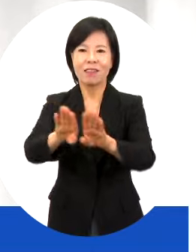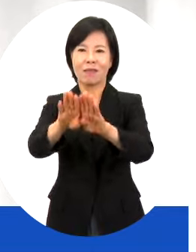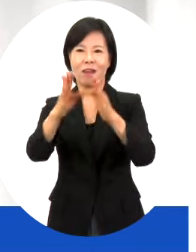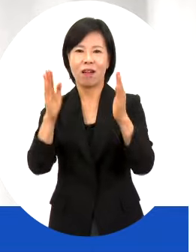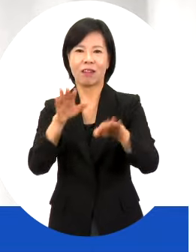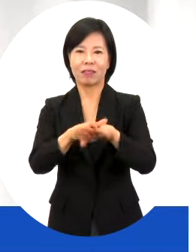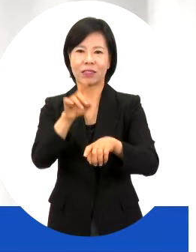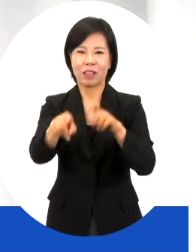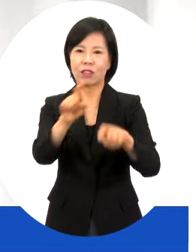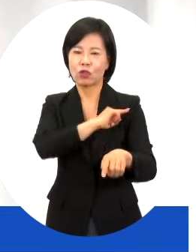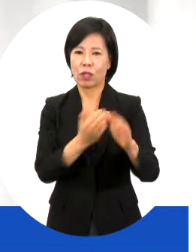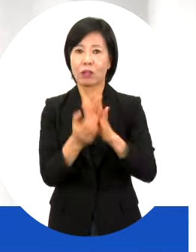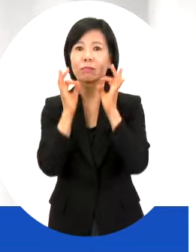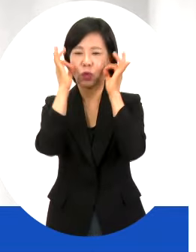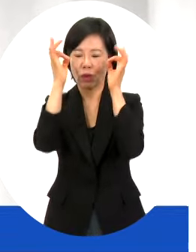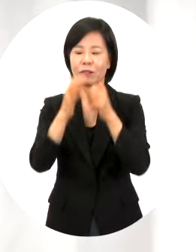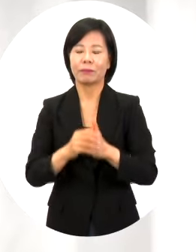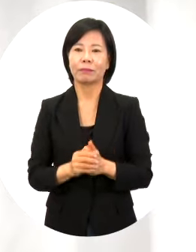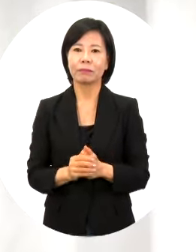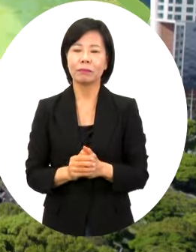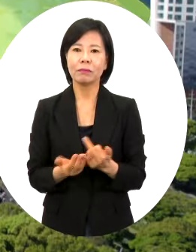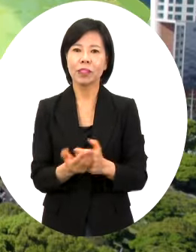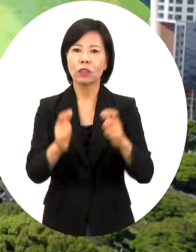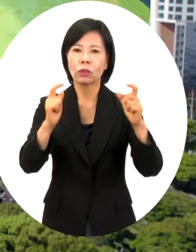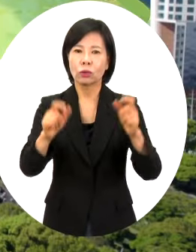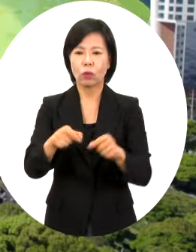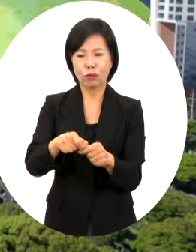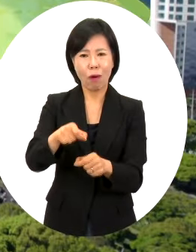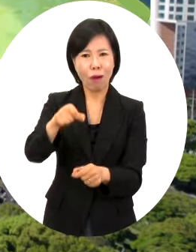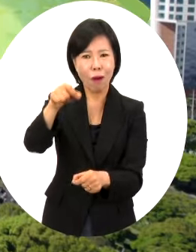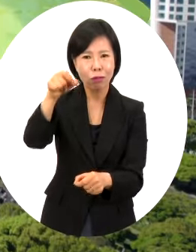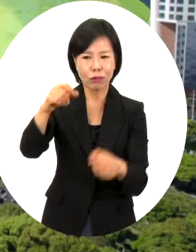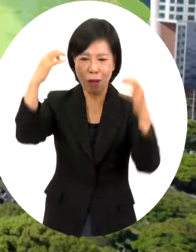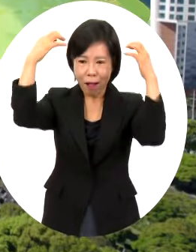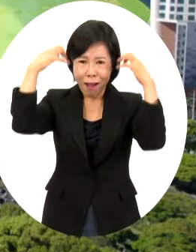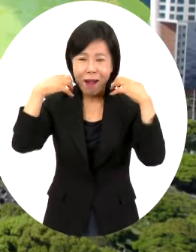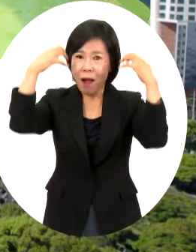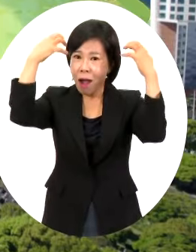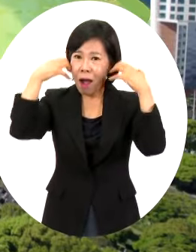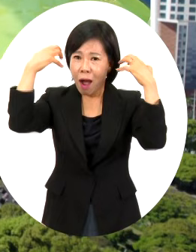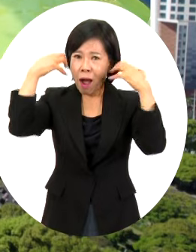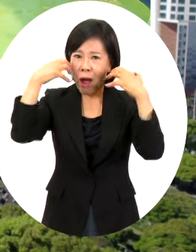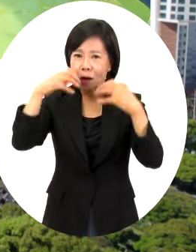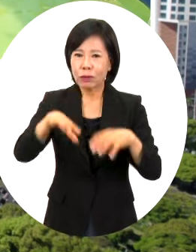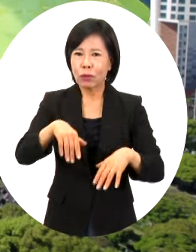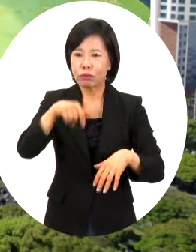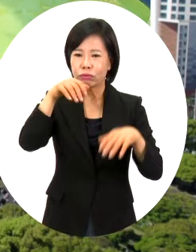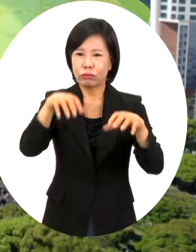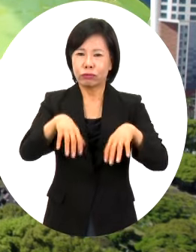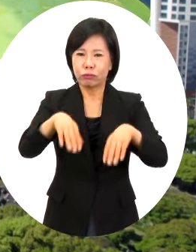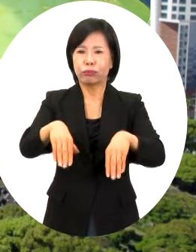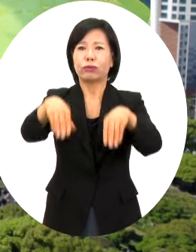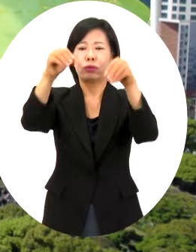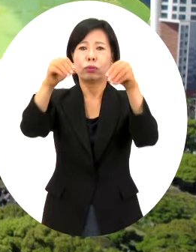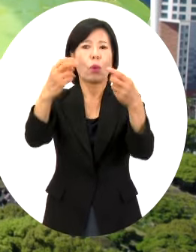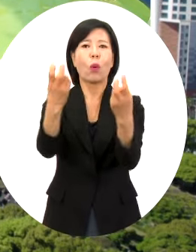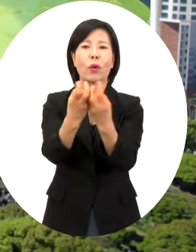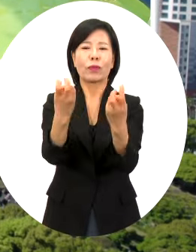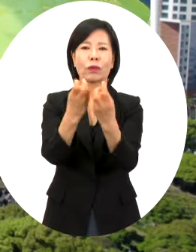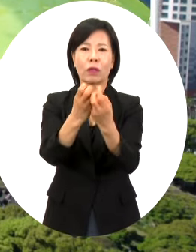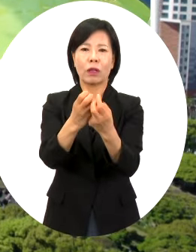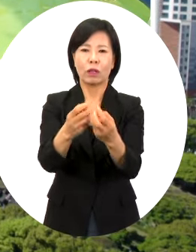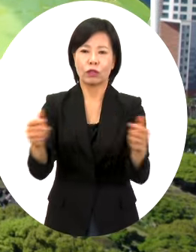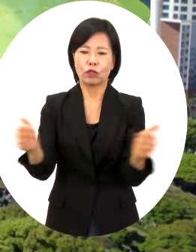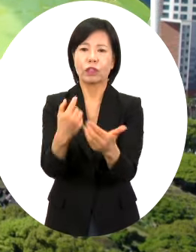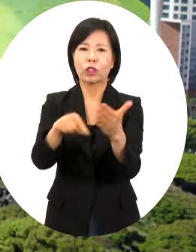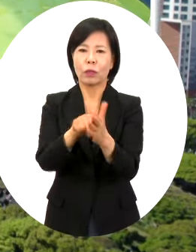있도록 최선을 다하겠습니다. 제주도가 장기화되는 폭염과 초기 가뭄으로 농작물 피해를